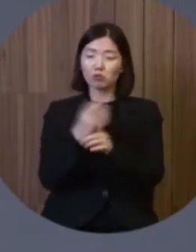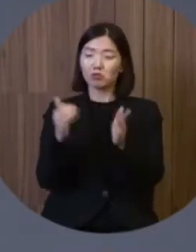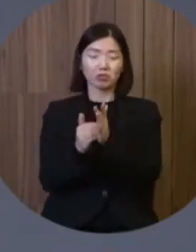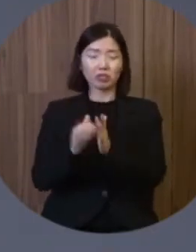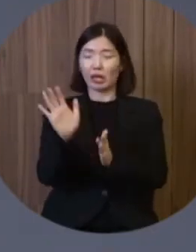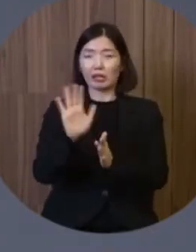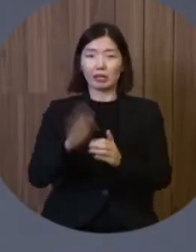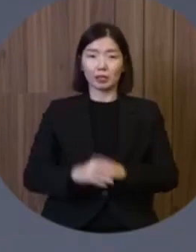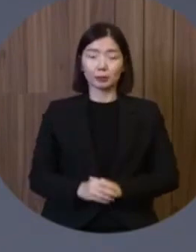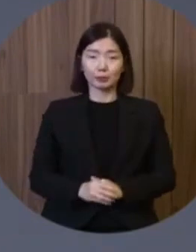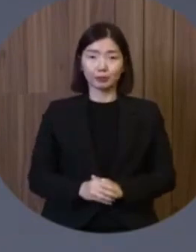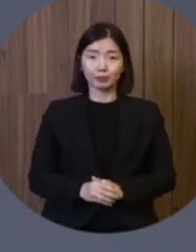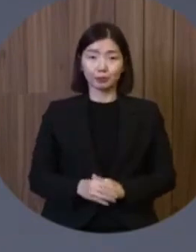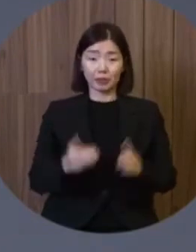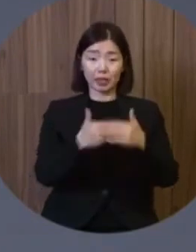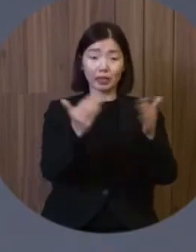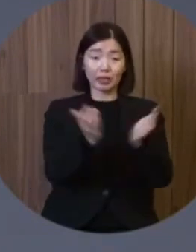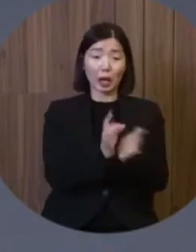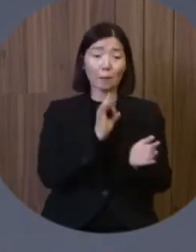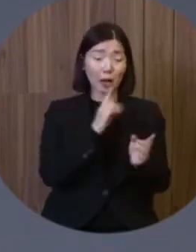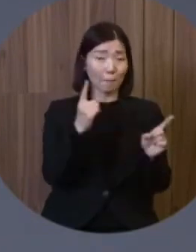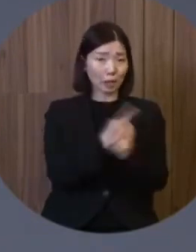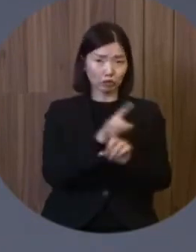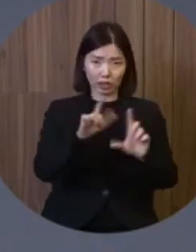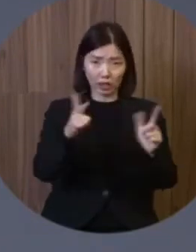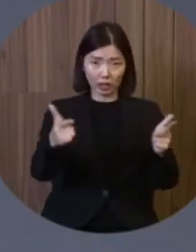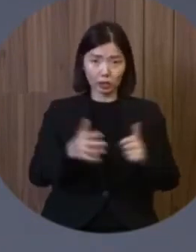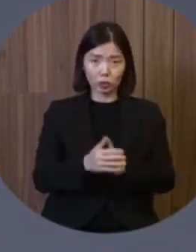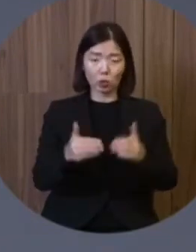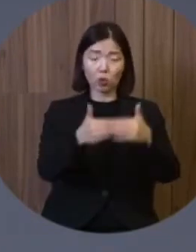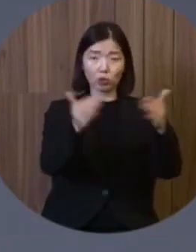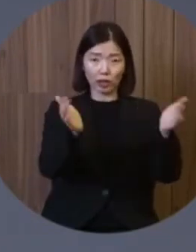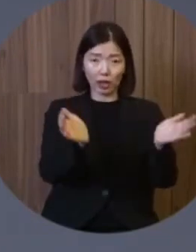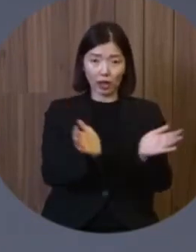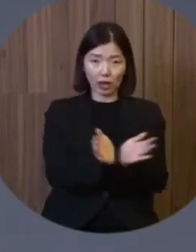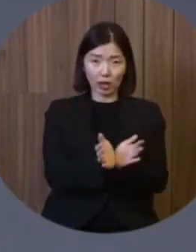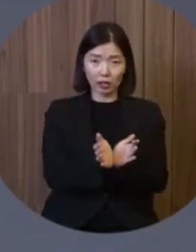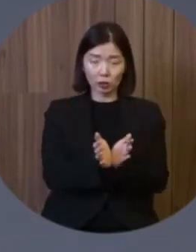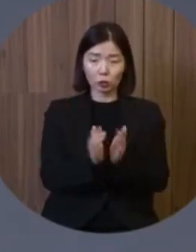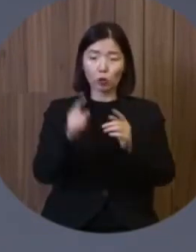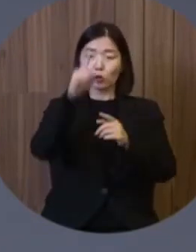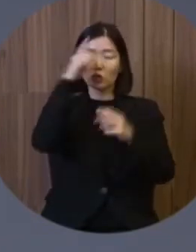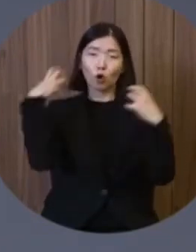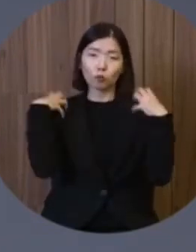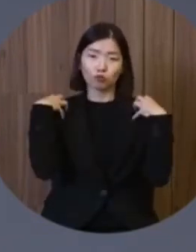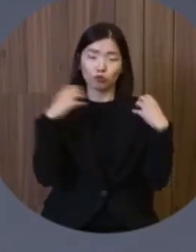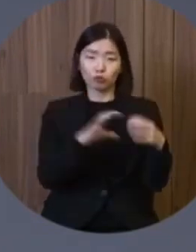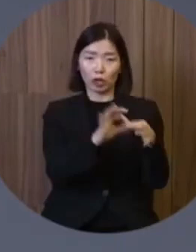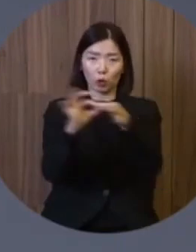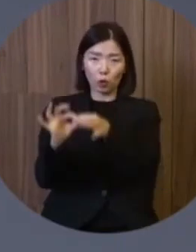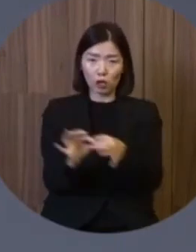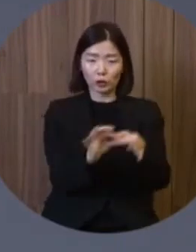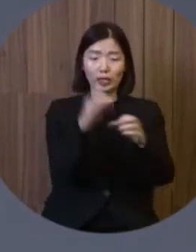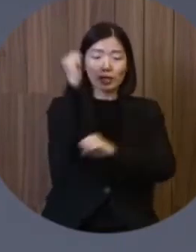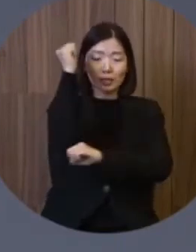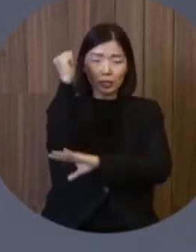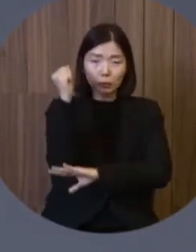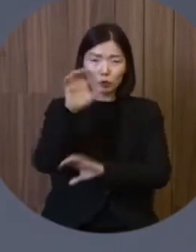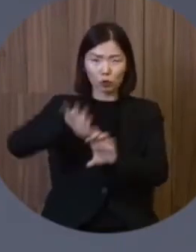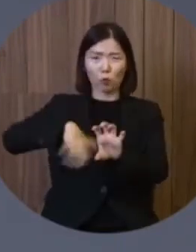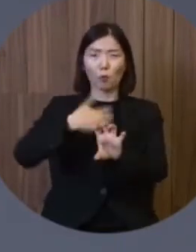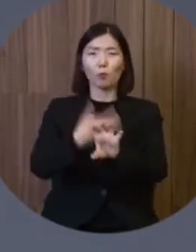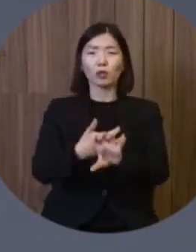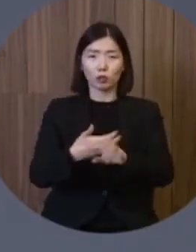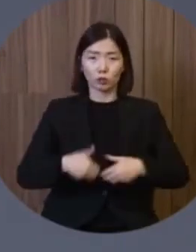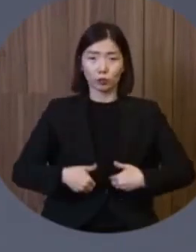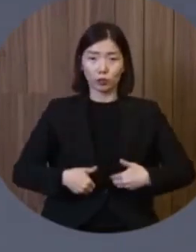됩니다. 당만 고칠 것이 아니라 당과 정부 간의 관계도 근본적으로 혁신해야